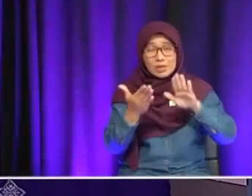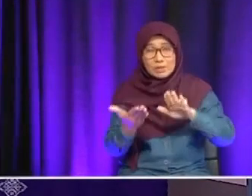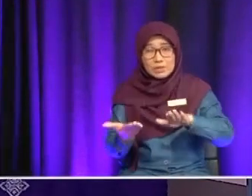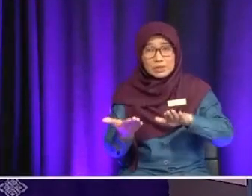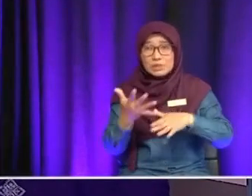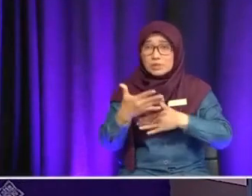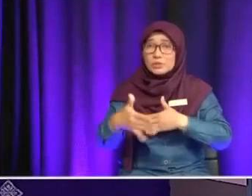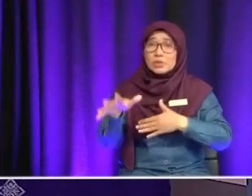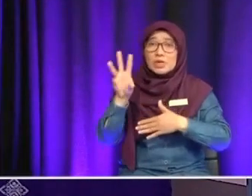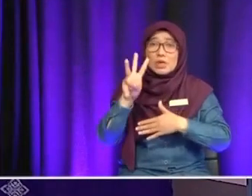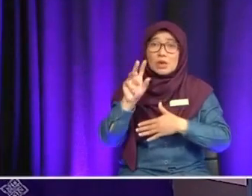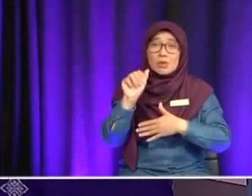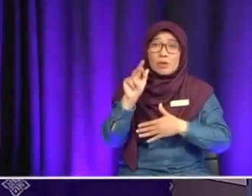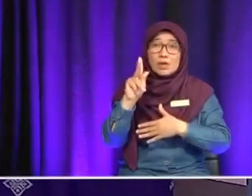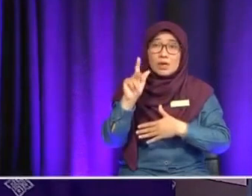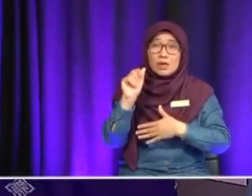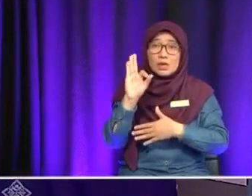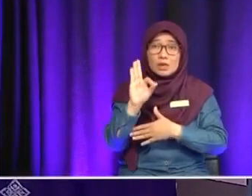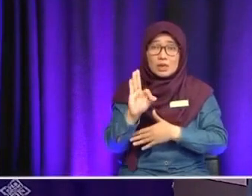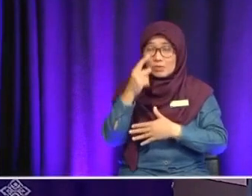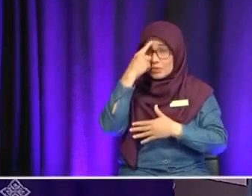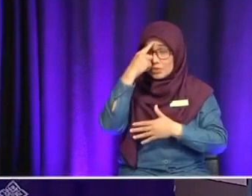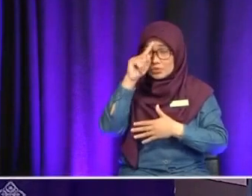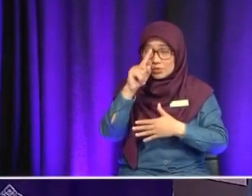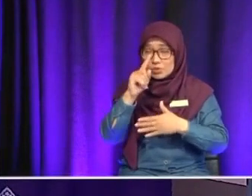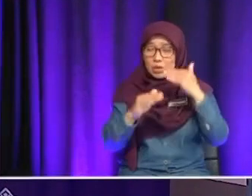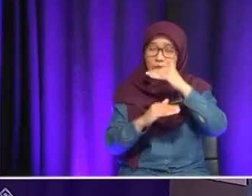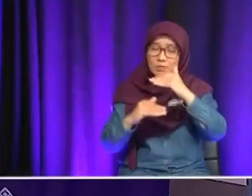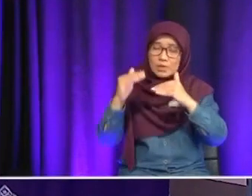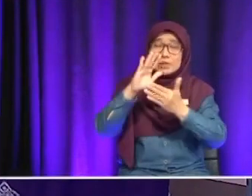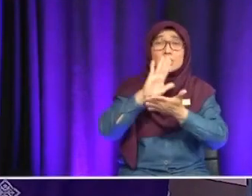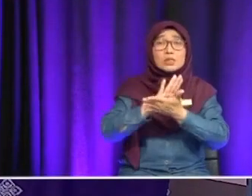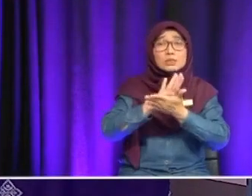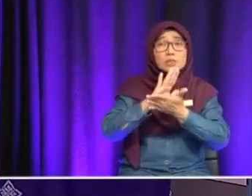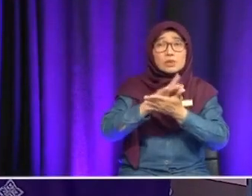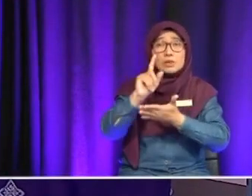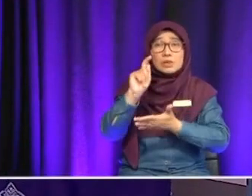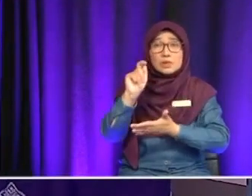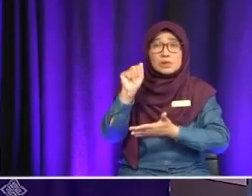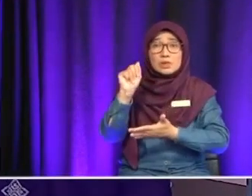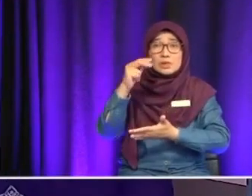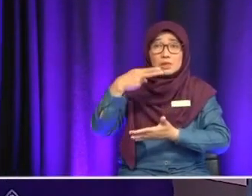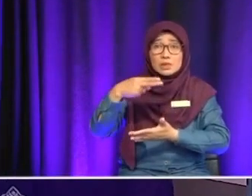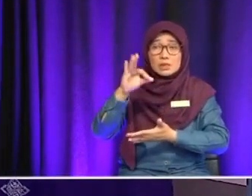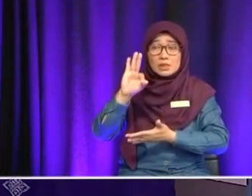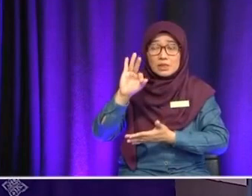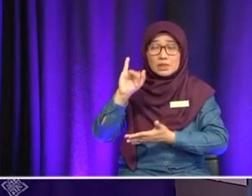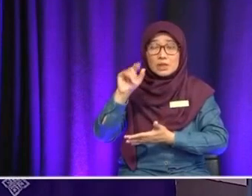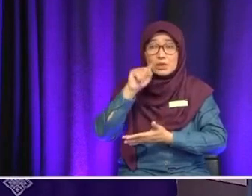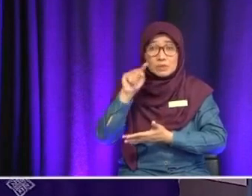wakaf untuk pembangunan sekolah tahfiz. Wakaf adalah pemberian